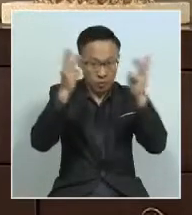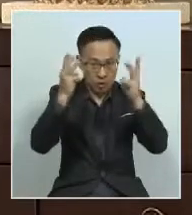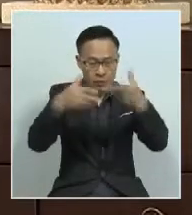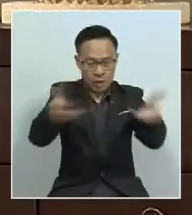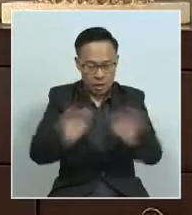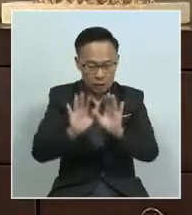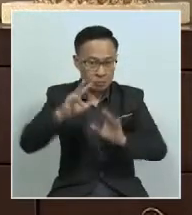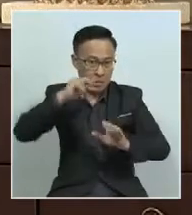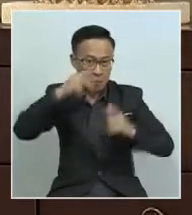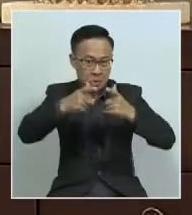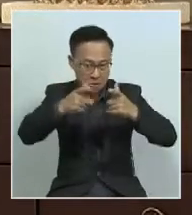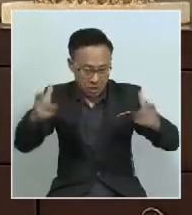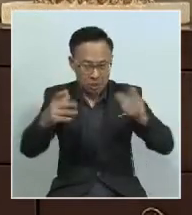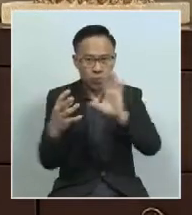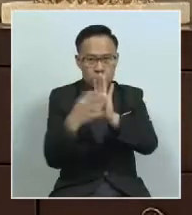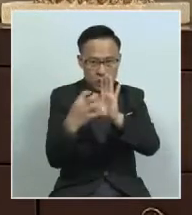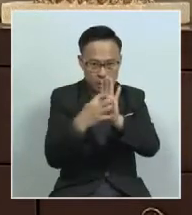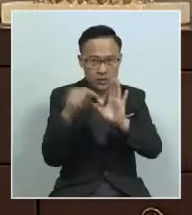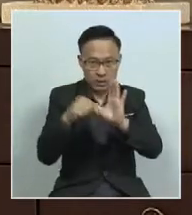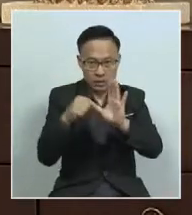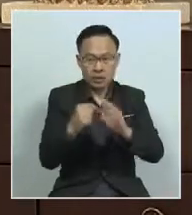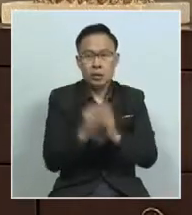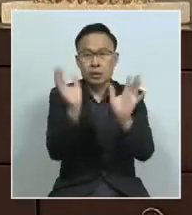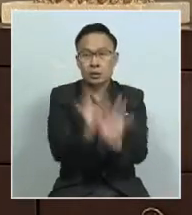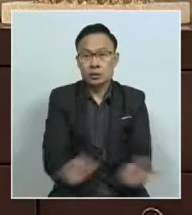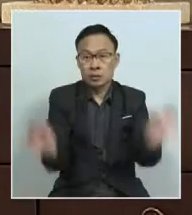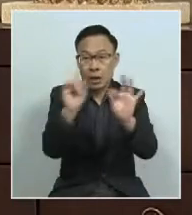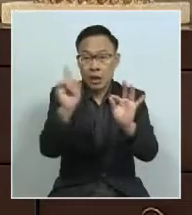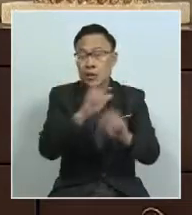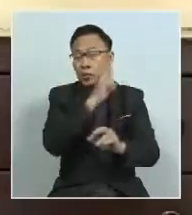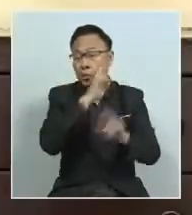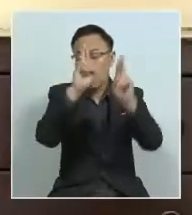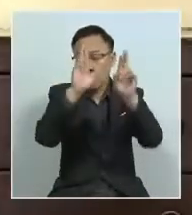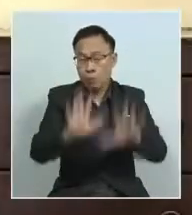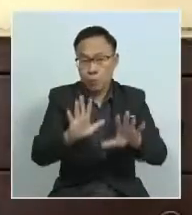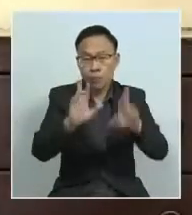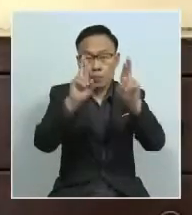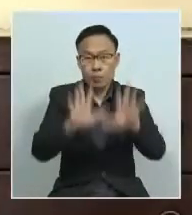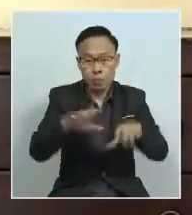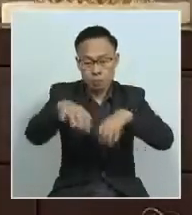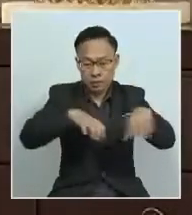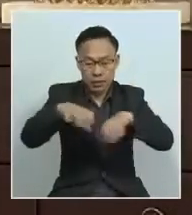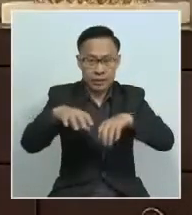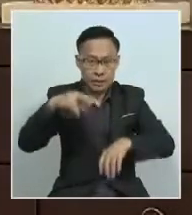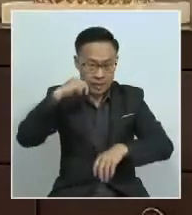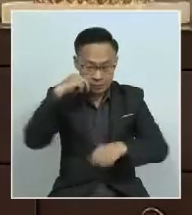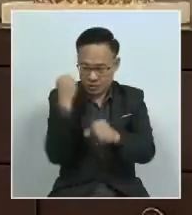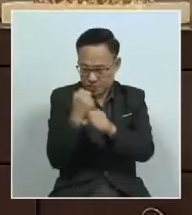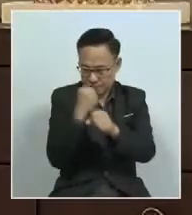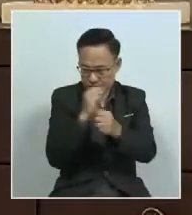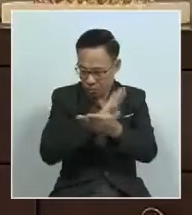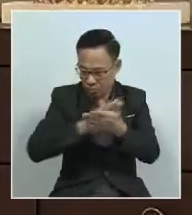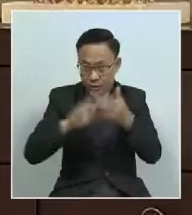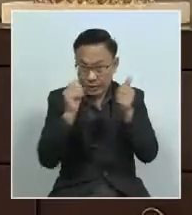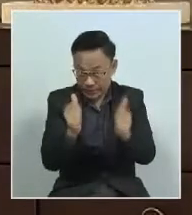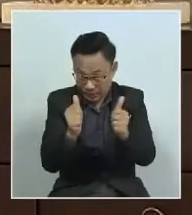ที่ภาคกลางอย่างที่บอกคุณผู้ชมไปแล้วก็ที่สำคัญคือถ้าระบบบริหารจัดการที่วางแผนกันเอาไว้สำเร็จเนี่ยนะคะก็จ